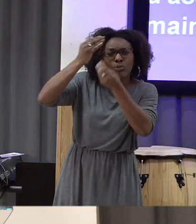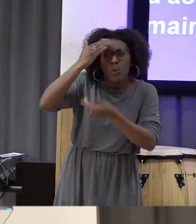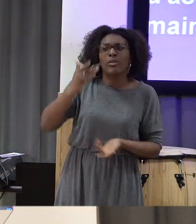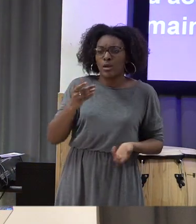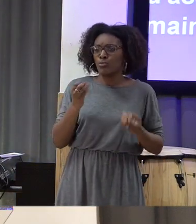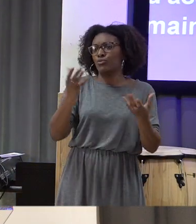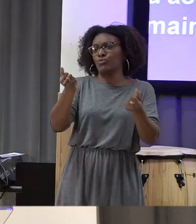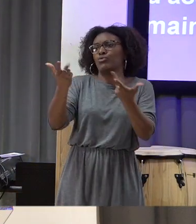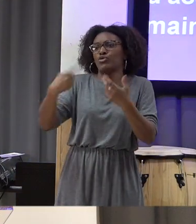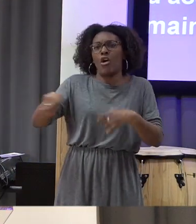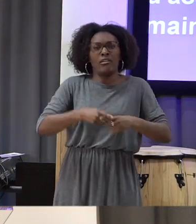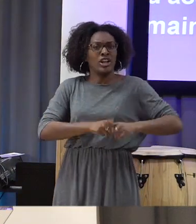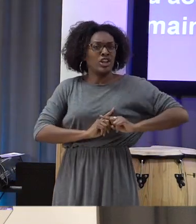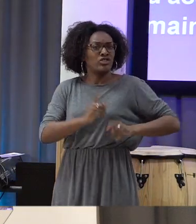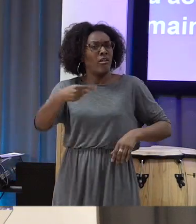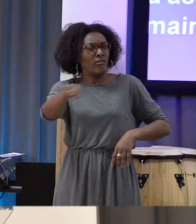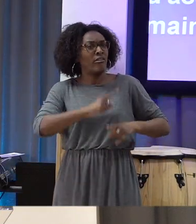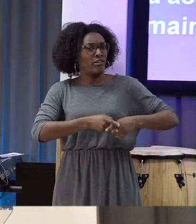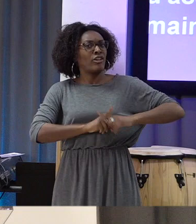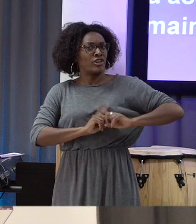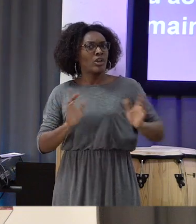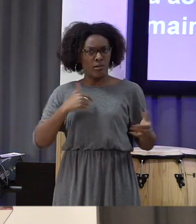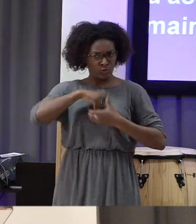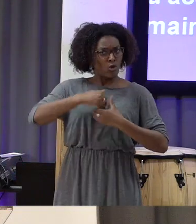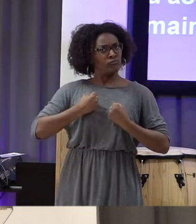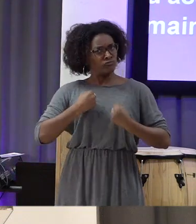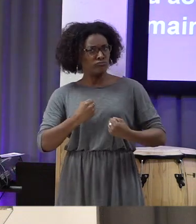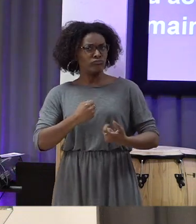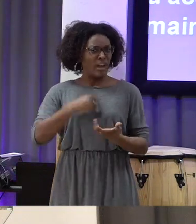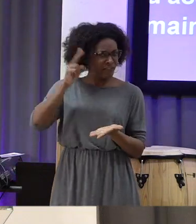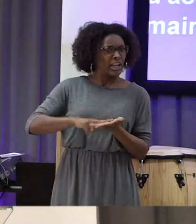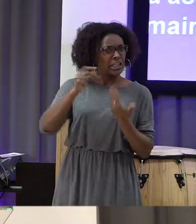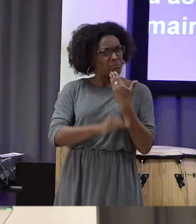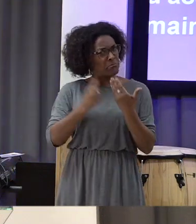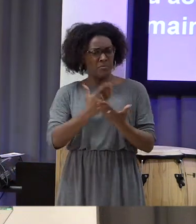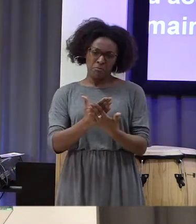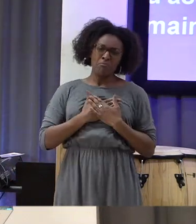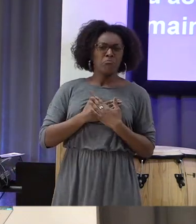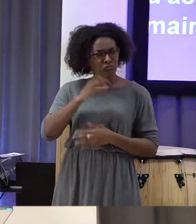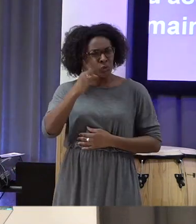nous sont bien affermis dans la vérité présente.